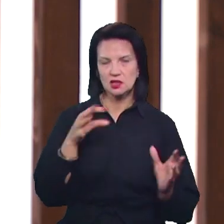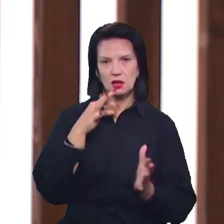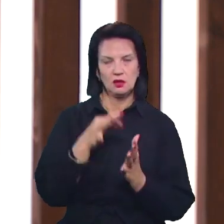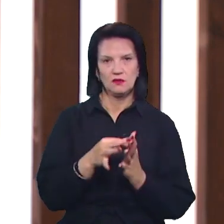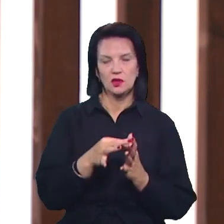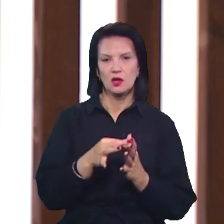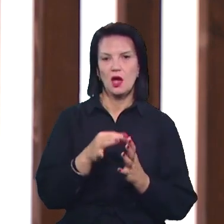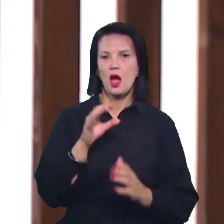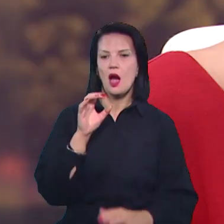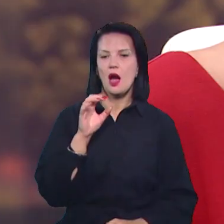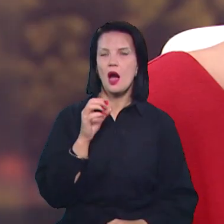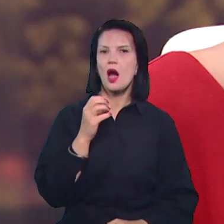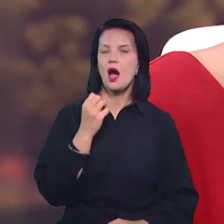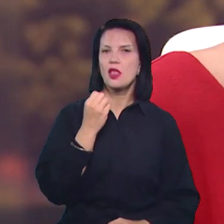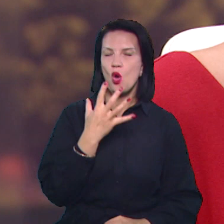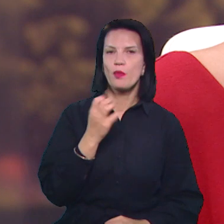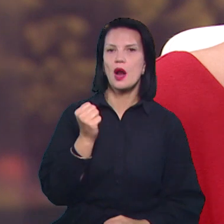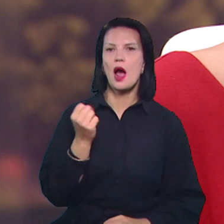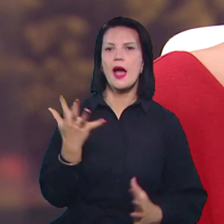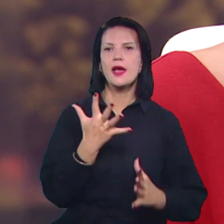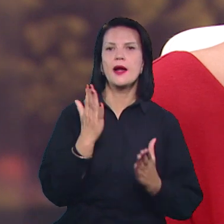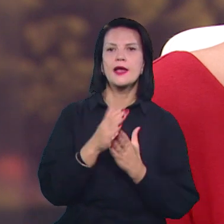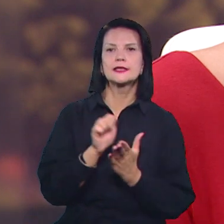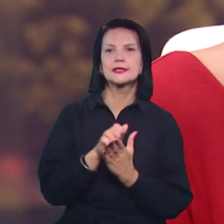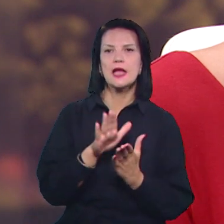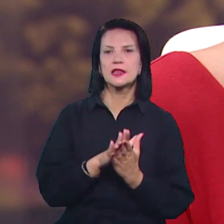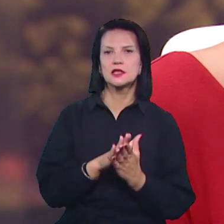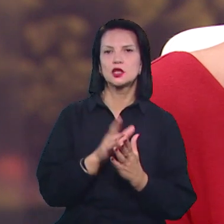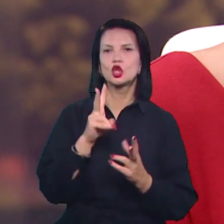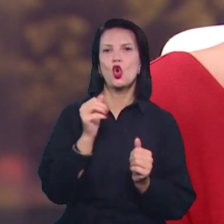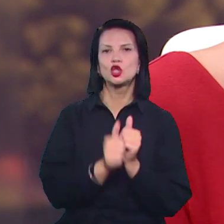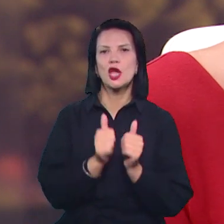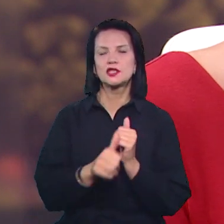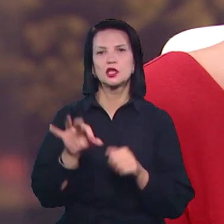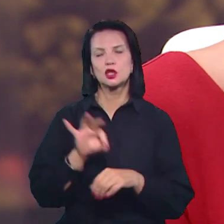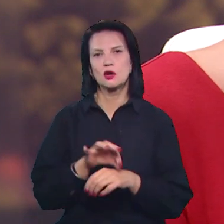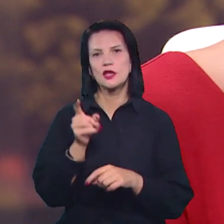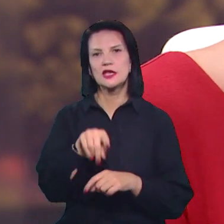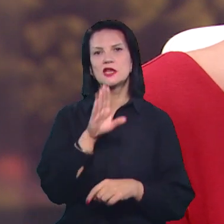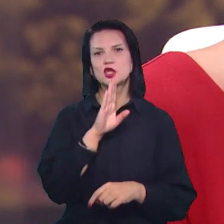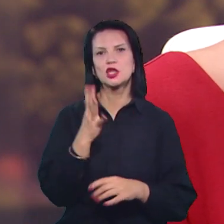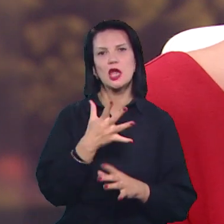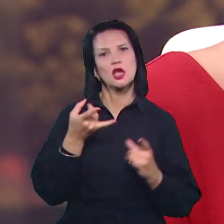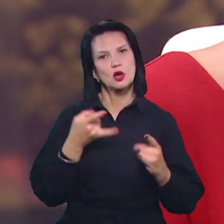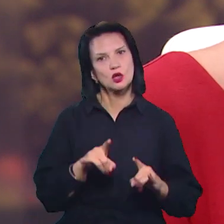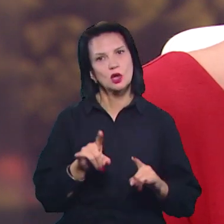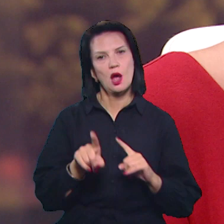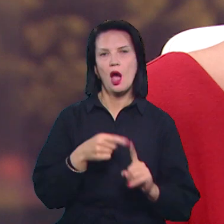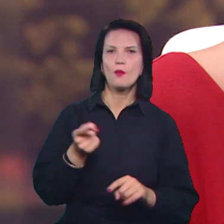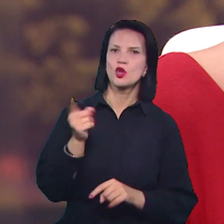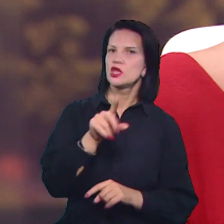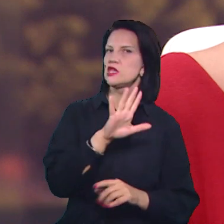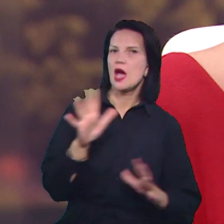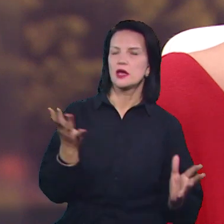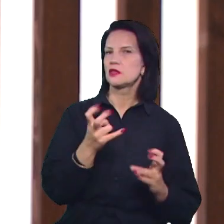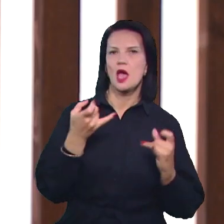ніхто а є, не є якась статистика про те, хто частіше хворіє? Ті жінки, які народжували, або ті, які не народжували?